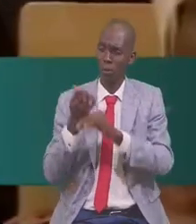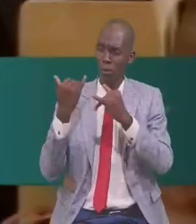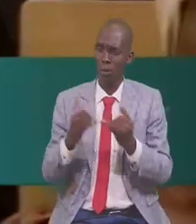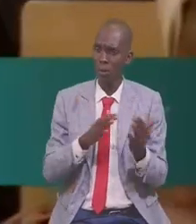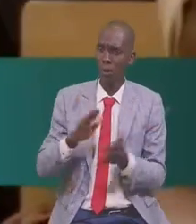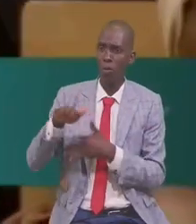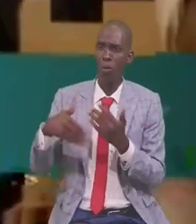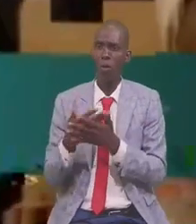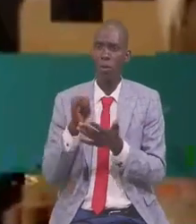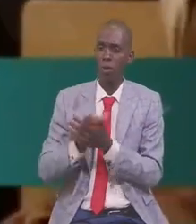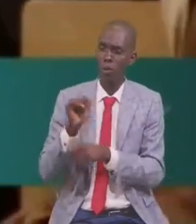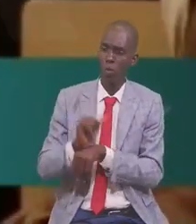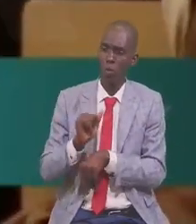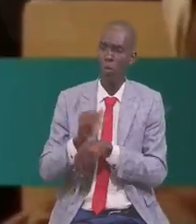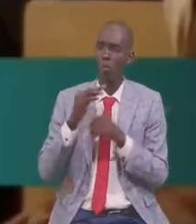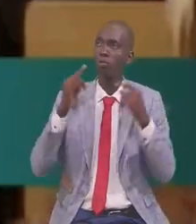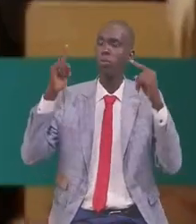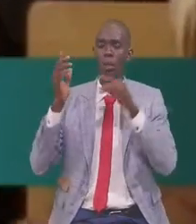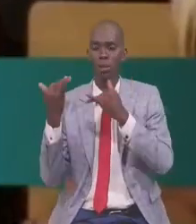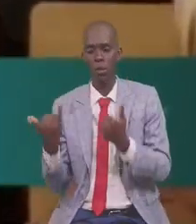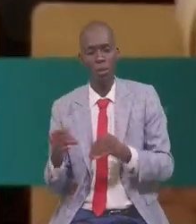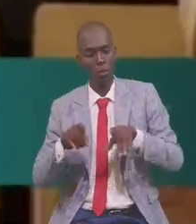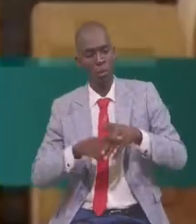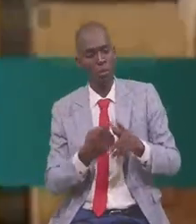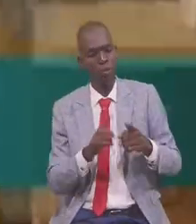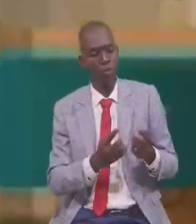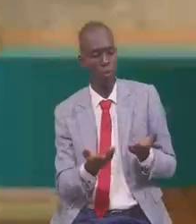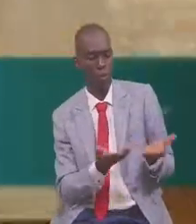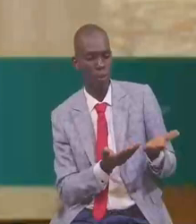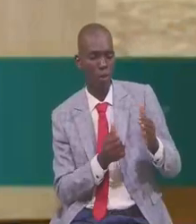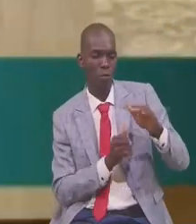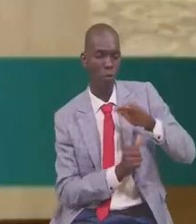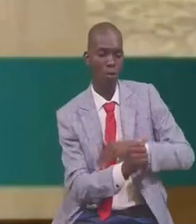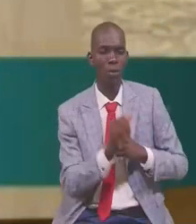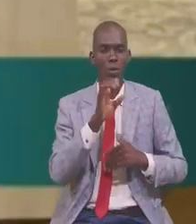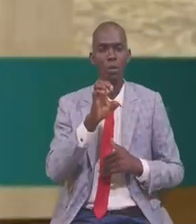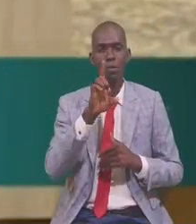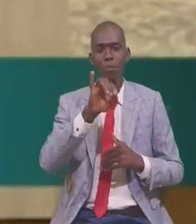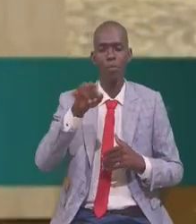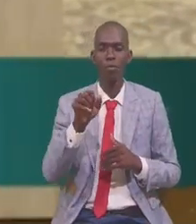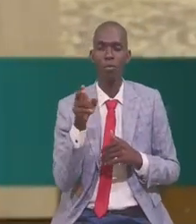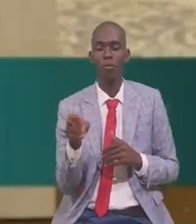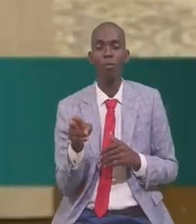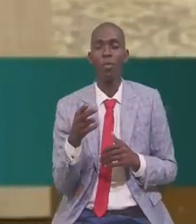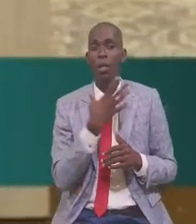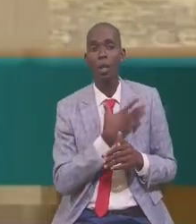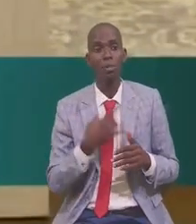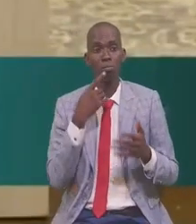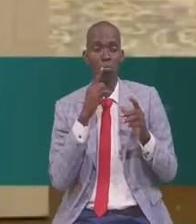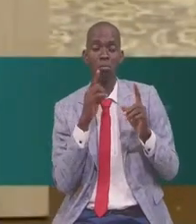c'est de verser l'eau sur les mains d'Élie. Élisée dit, ça c'est le coup